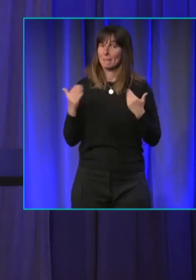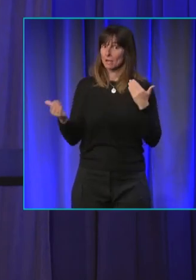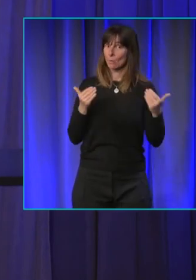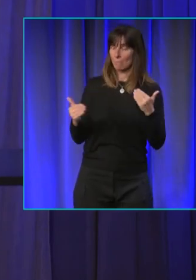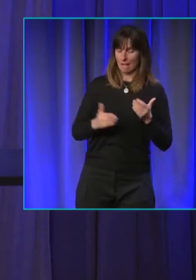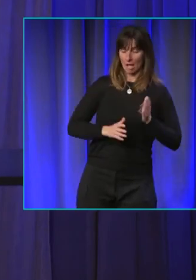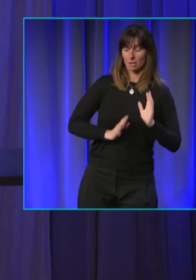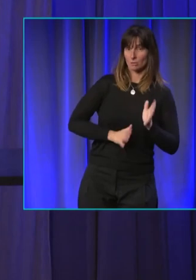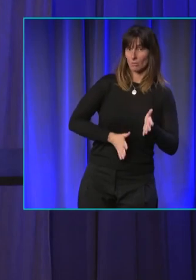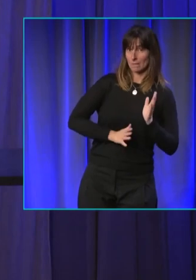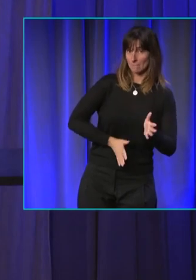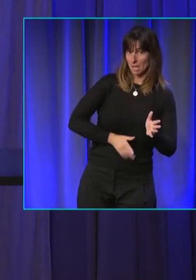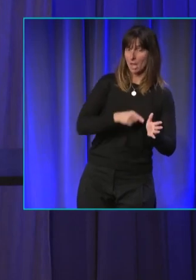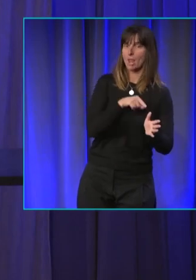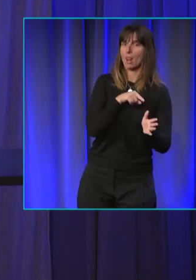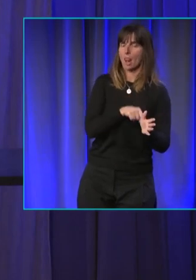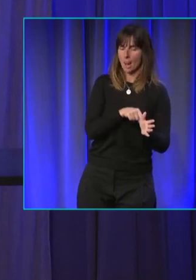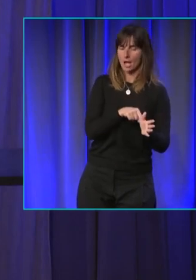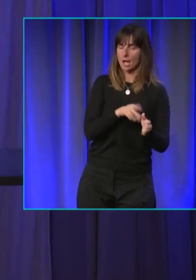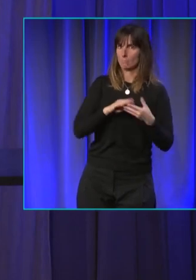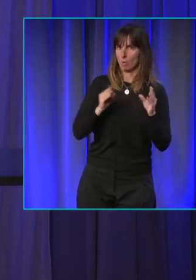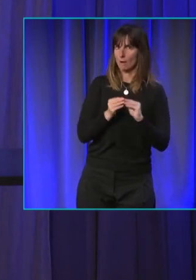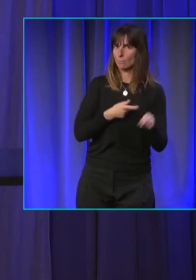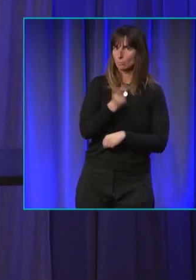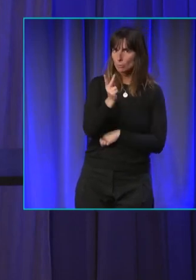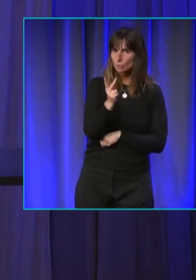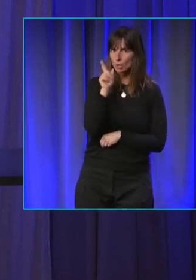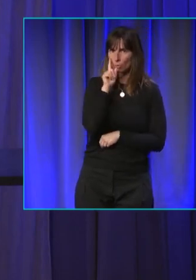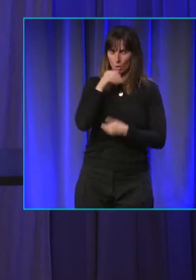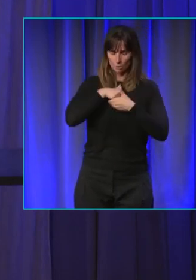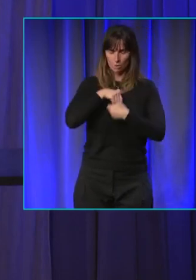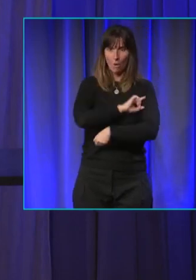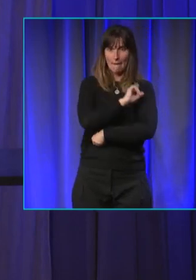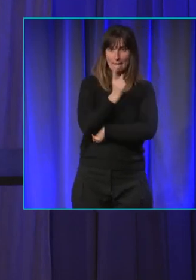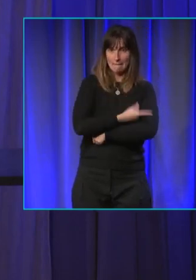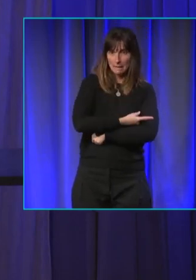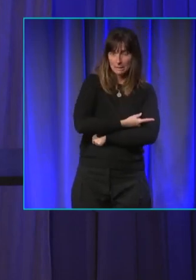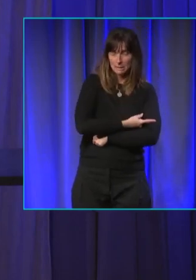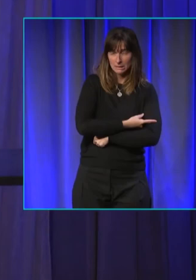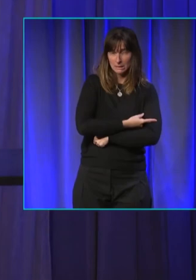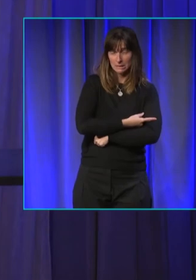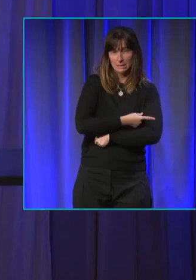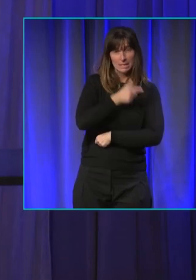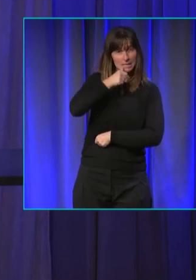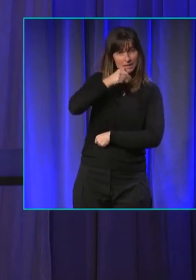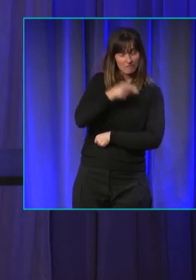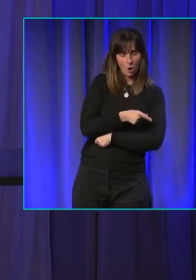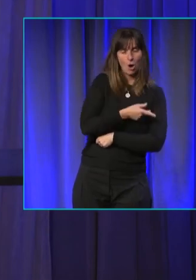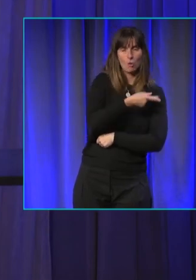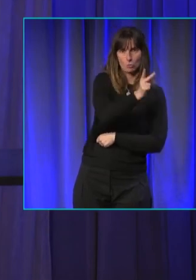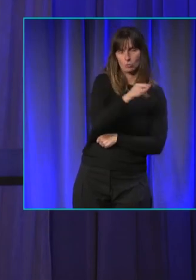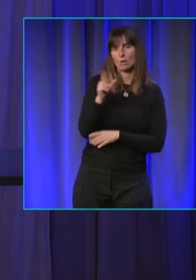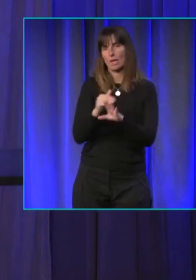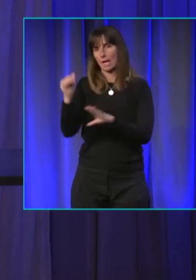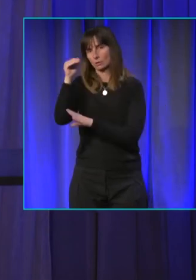pied, c'est un peu plus problématique parce que le coût énergétique de la course à pied sera plus élevé chez l'enfant que chez